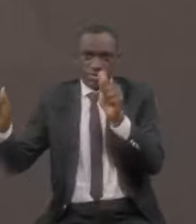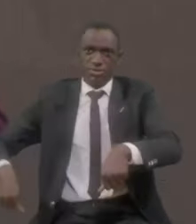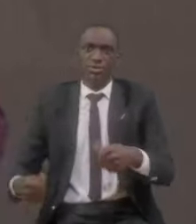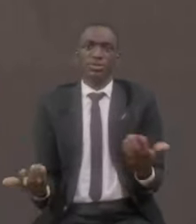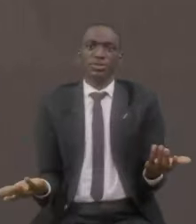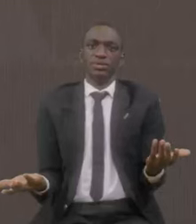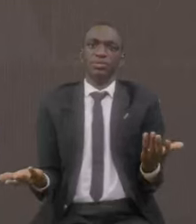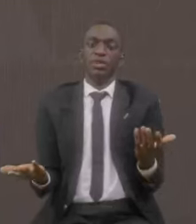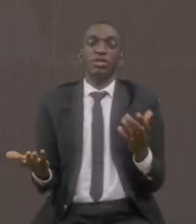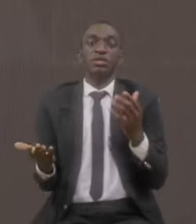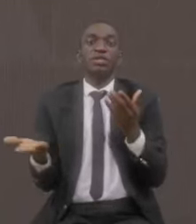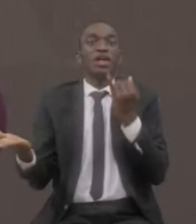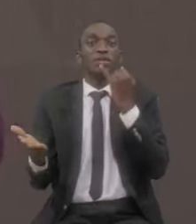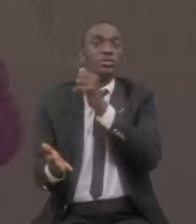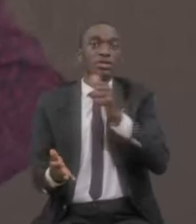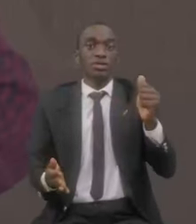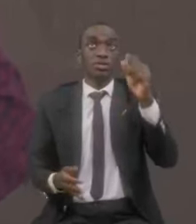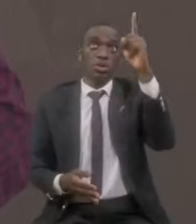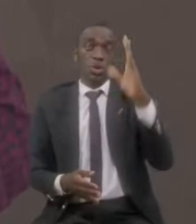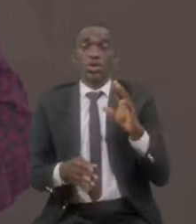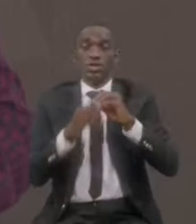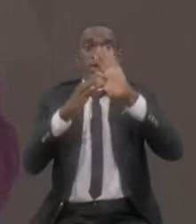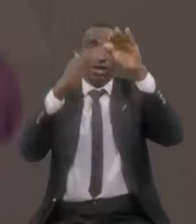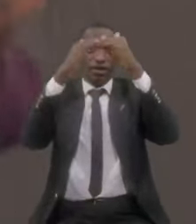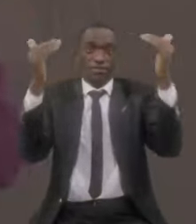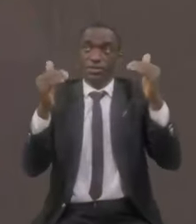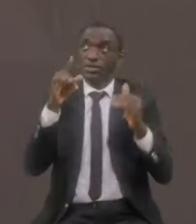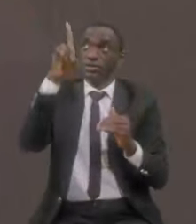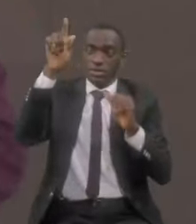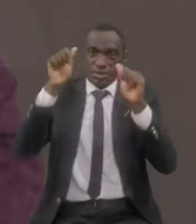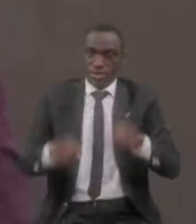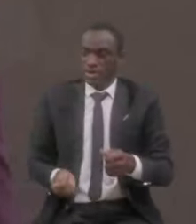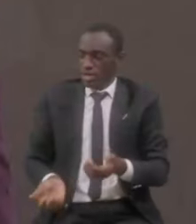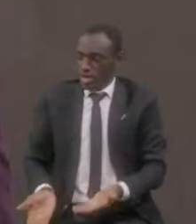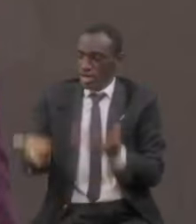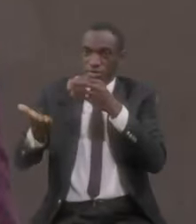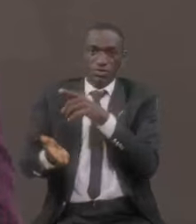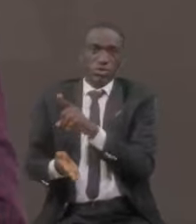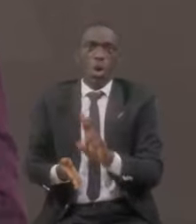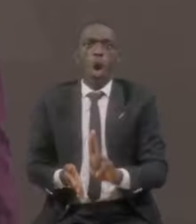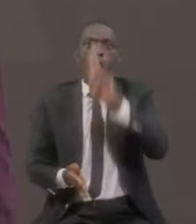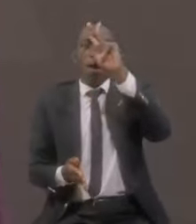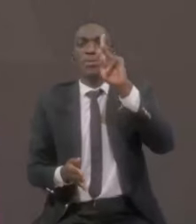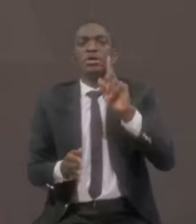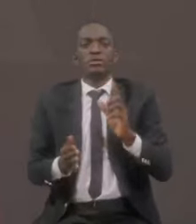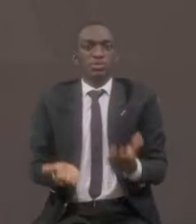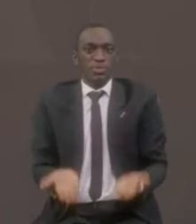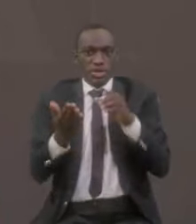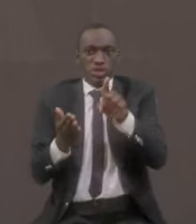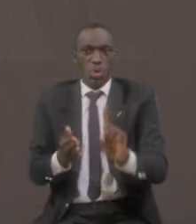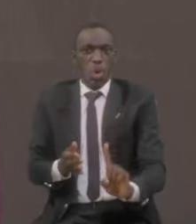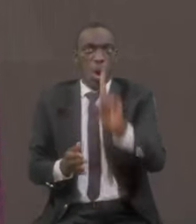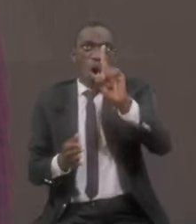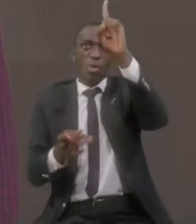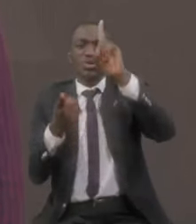il y a un Dieu au ciel qui peut t'élever, te susciter à leur niveau et même